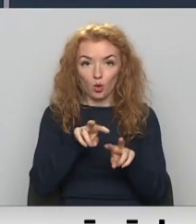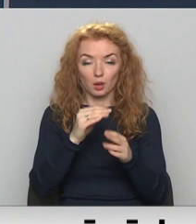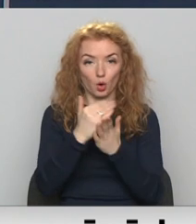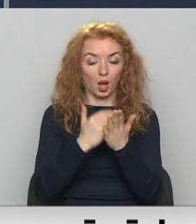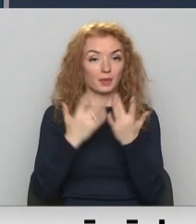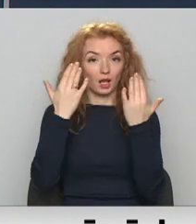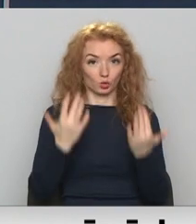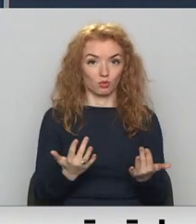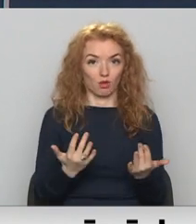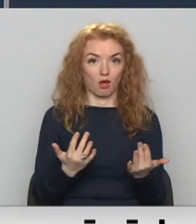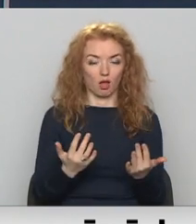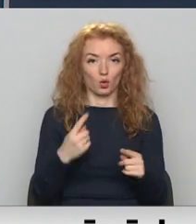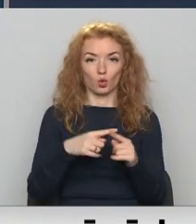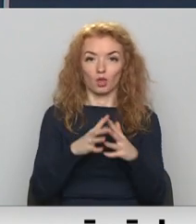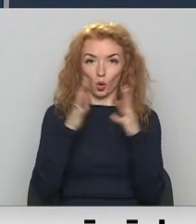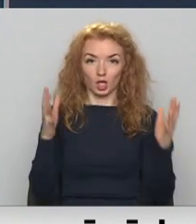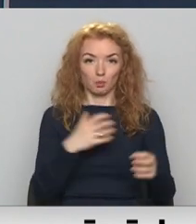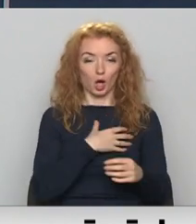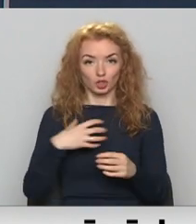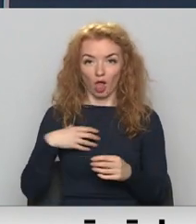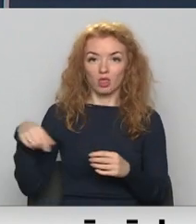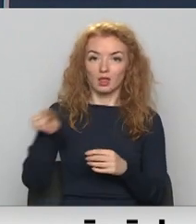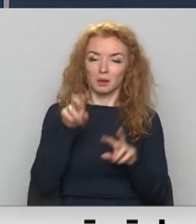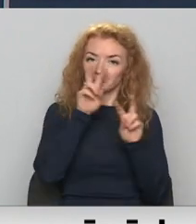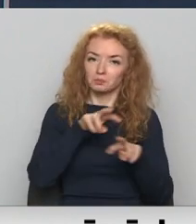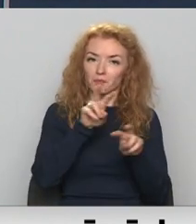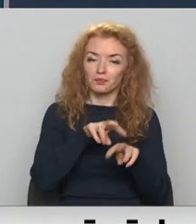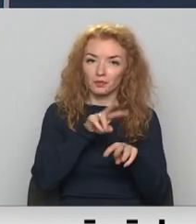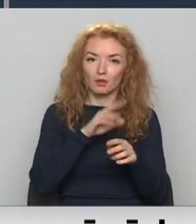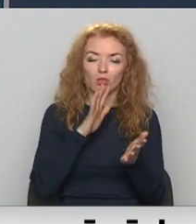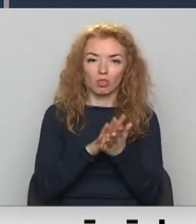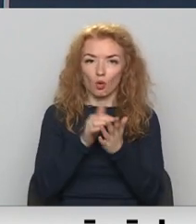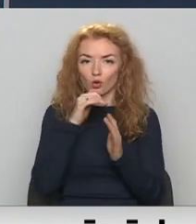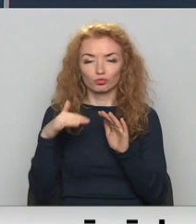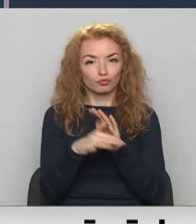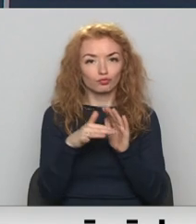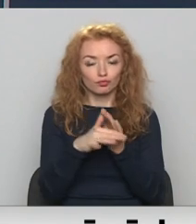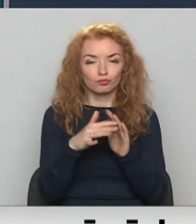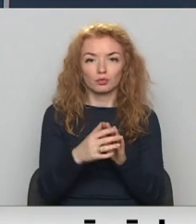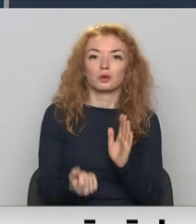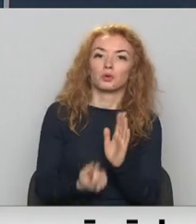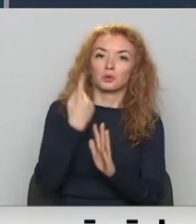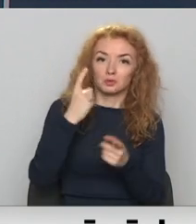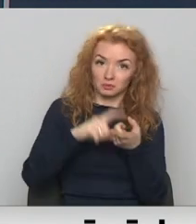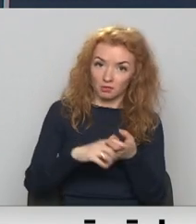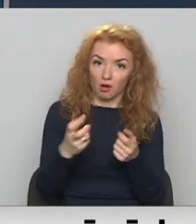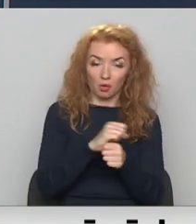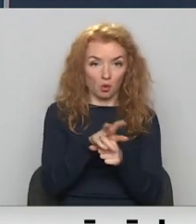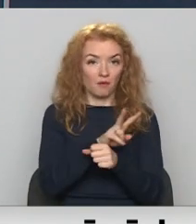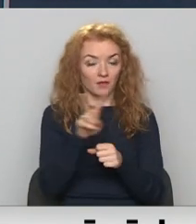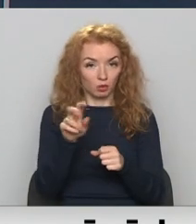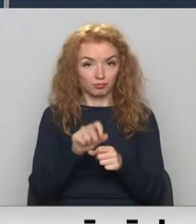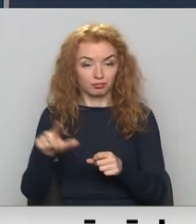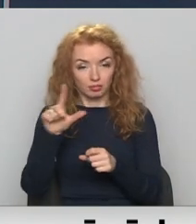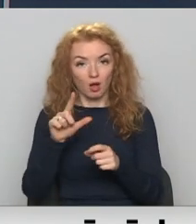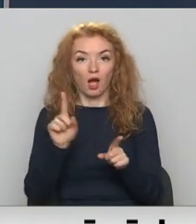rezultāti. Tajā vairākās pašvaldībās pētīja notekūdeņus, cenšoties konstatēt Covid uzliesmojumu attiecīgajos reģionos un